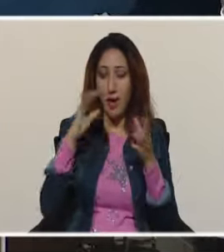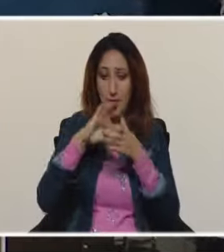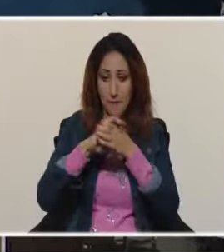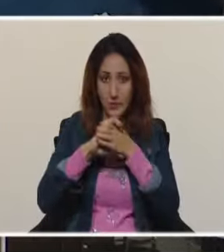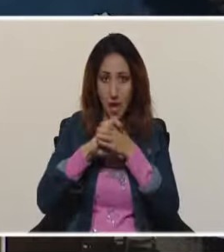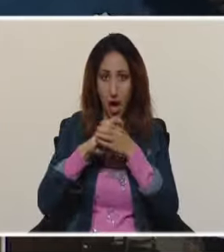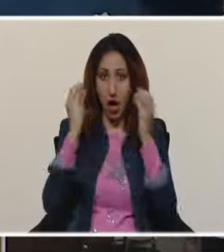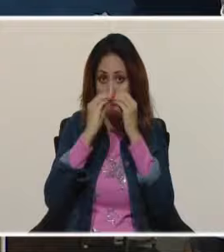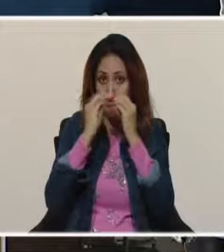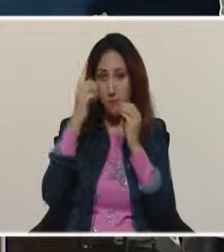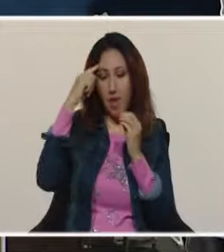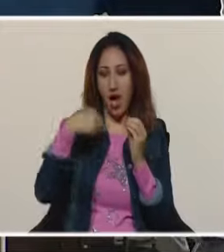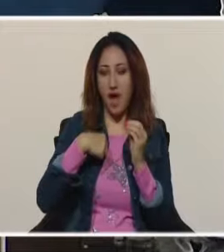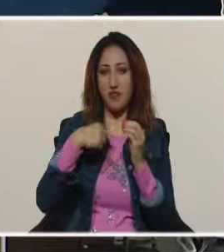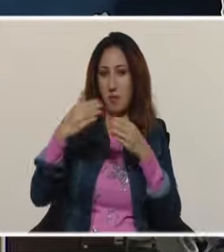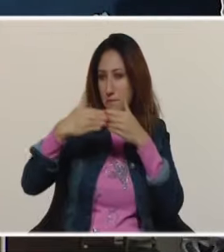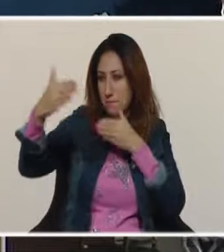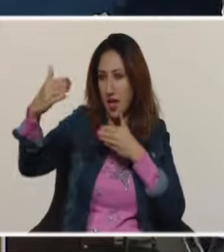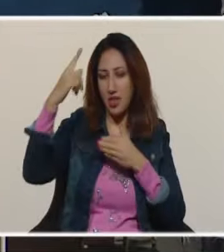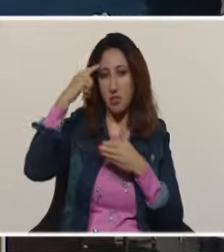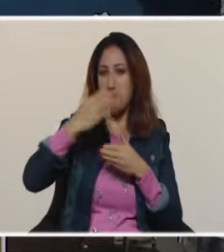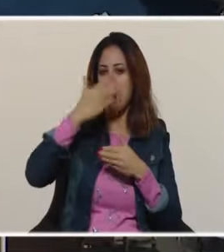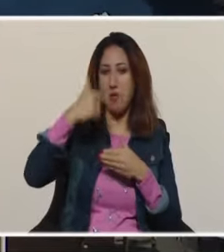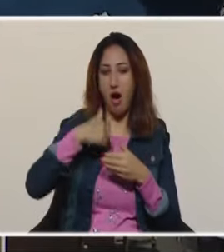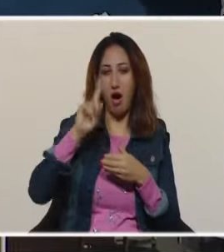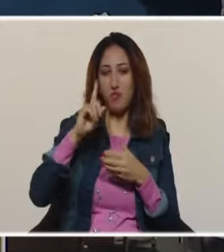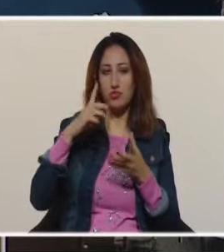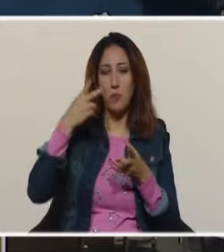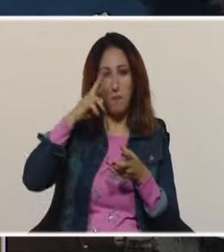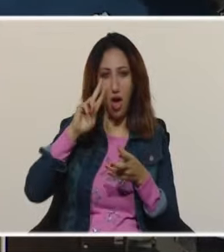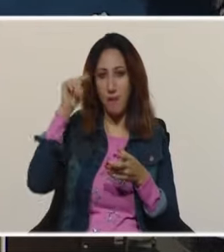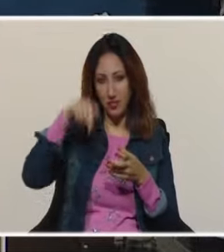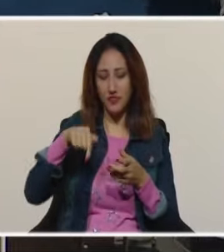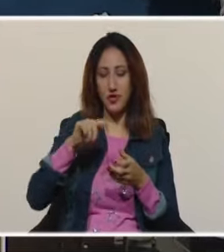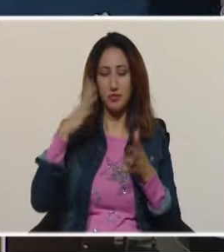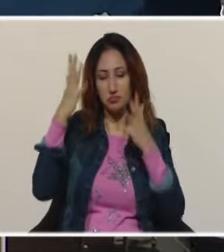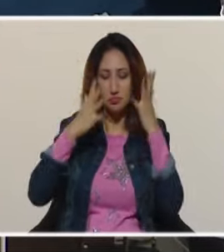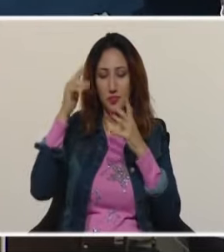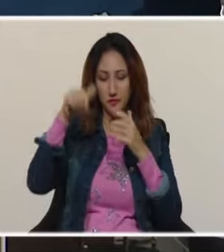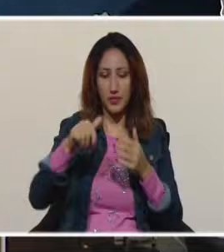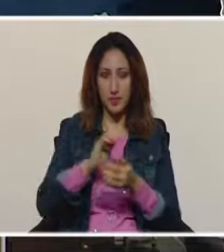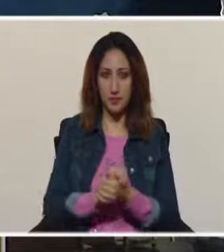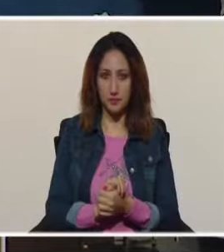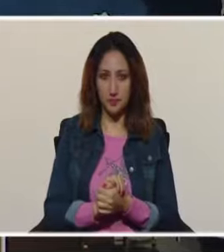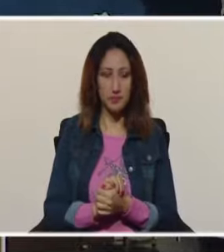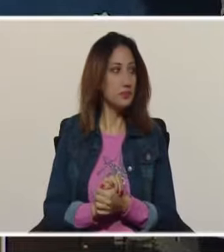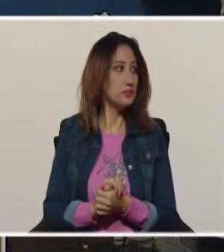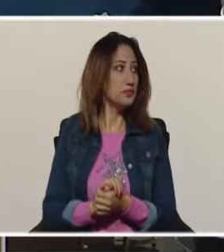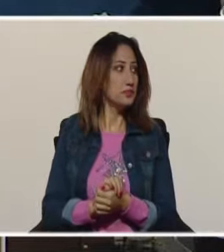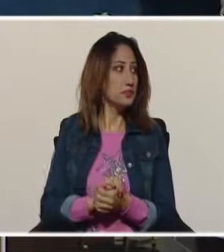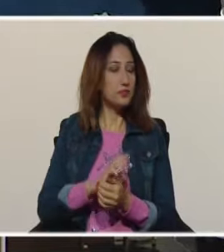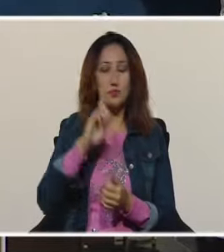ما تعرفناش من بعض، او اول مقابله تاني مقابله تالت مقابله ما يعرفناش من بعض، لكن اللي متمارسين قوي